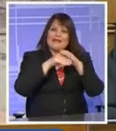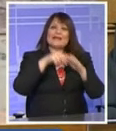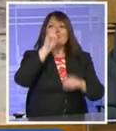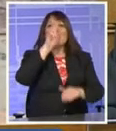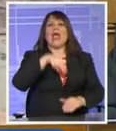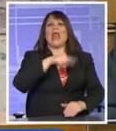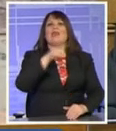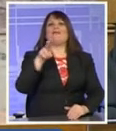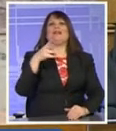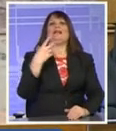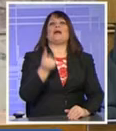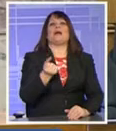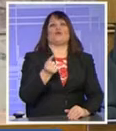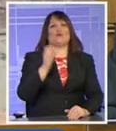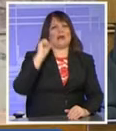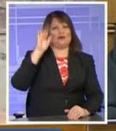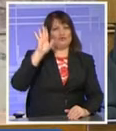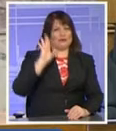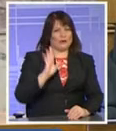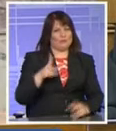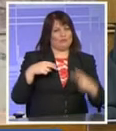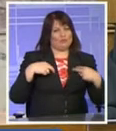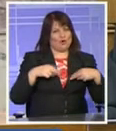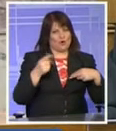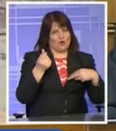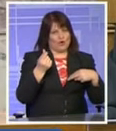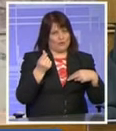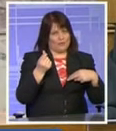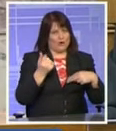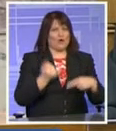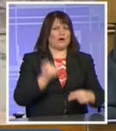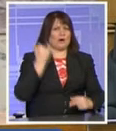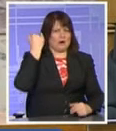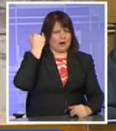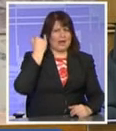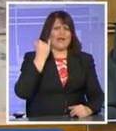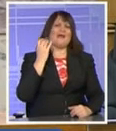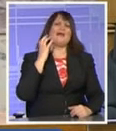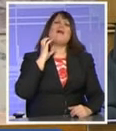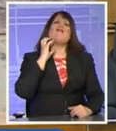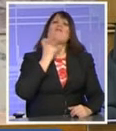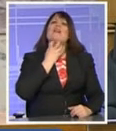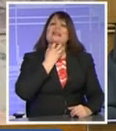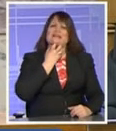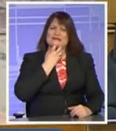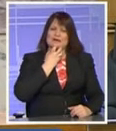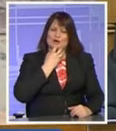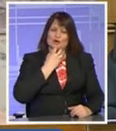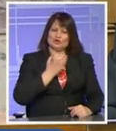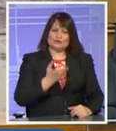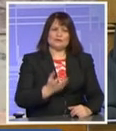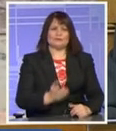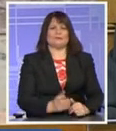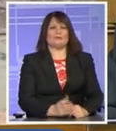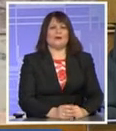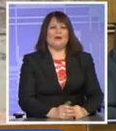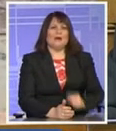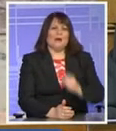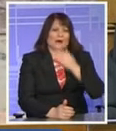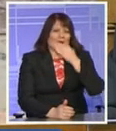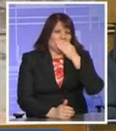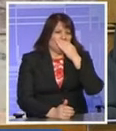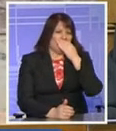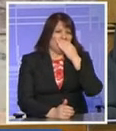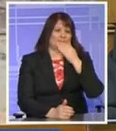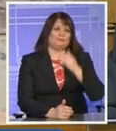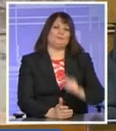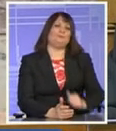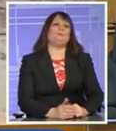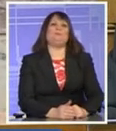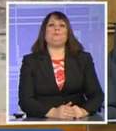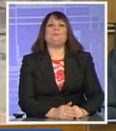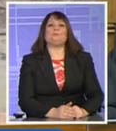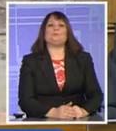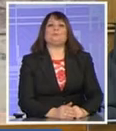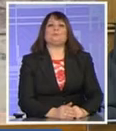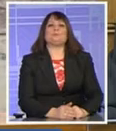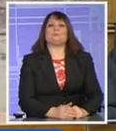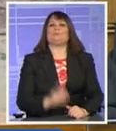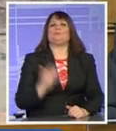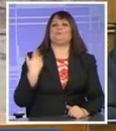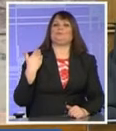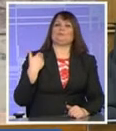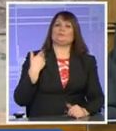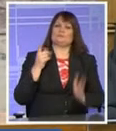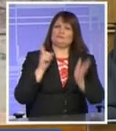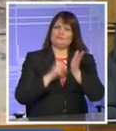Ελβετία. Ο Υπουργός Οικονομικών και Αντιπρόεδρος της Κυβέρνησης, ο κ. Ευάγγελος Βενιζέλος, μετά τις νομοθετικές πρωτοβουλίες του